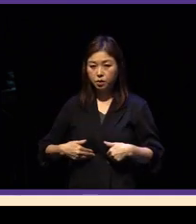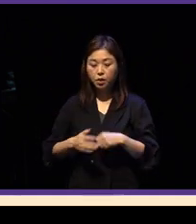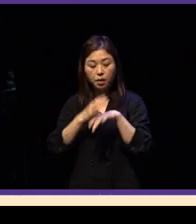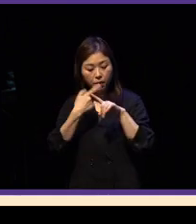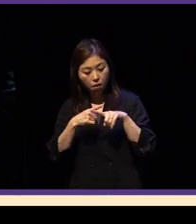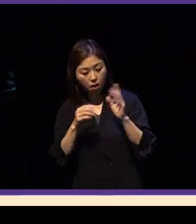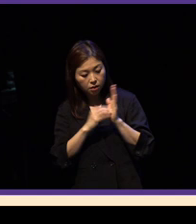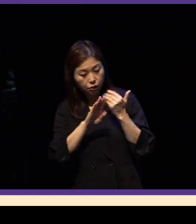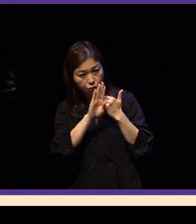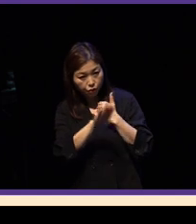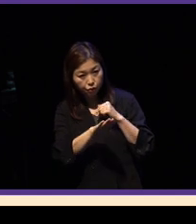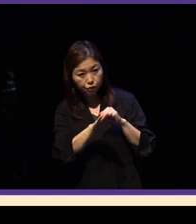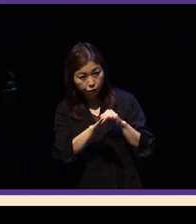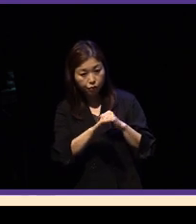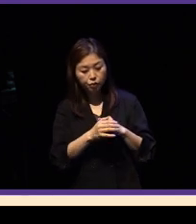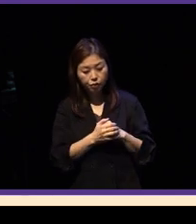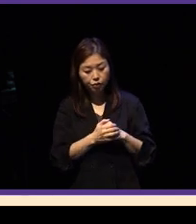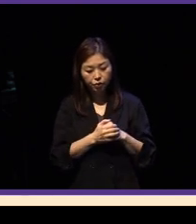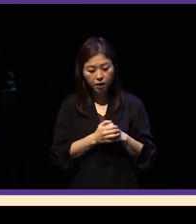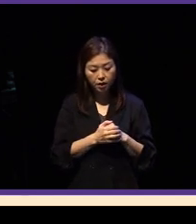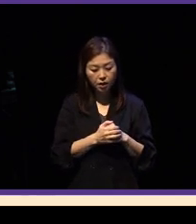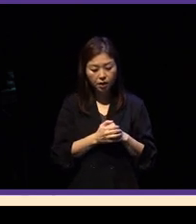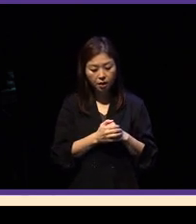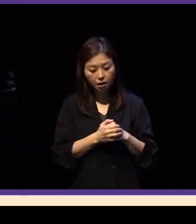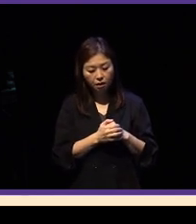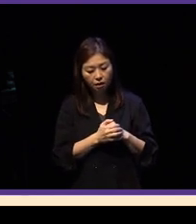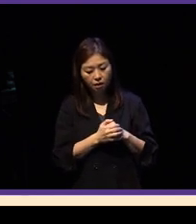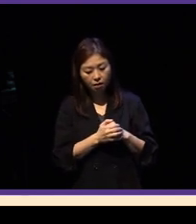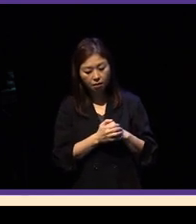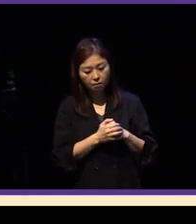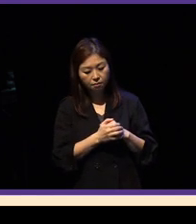후 차후년도 심의에 반영할 예정입니다.